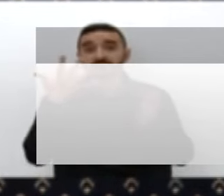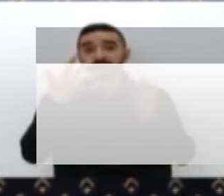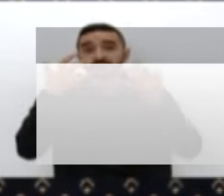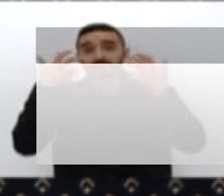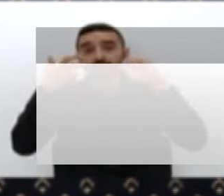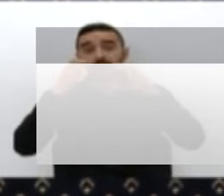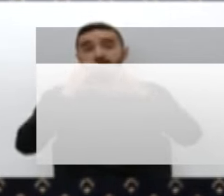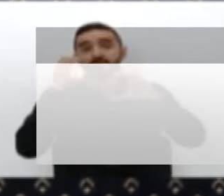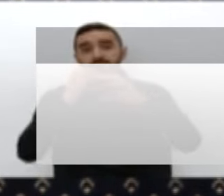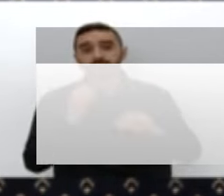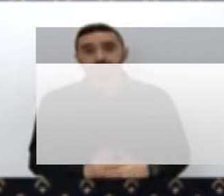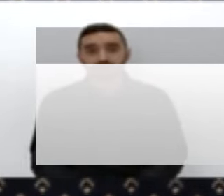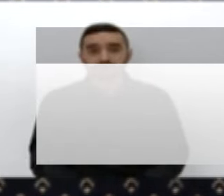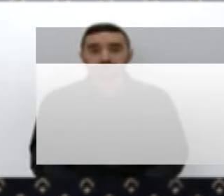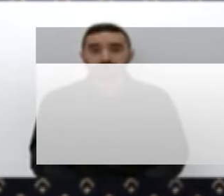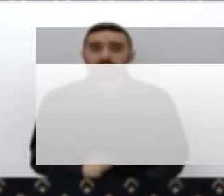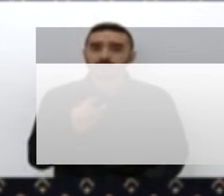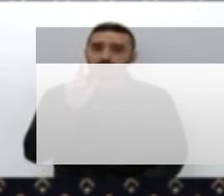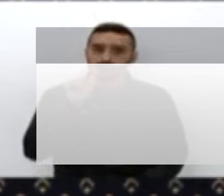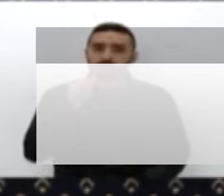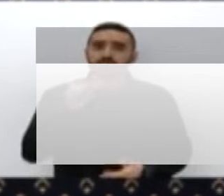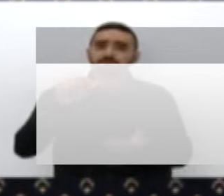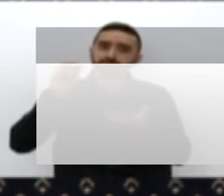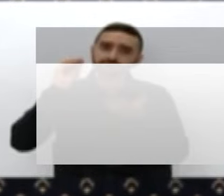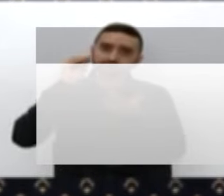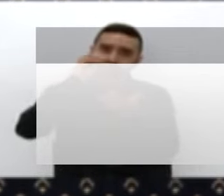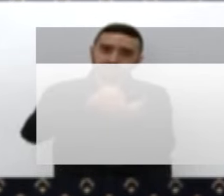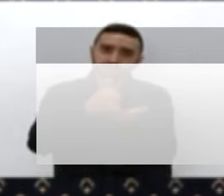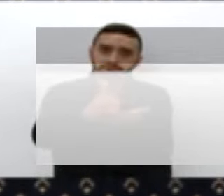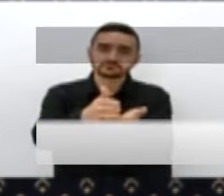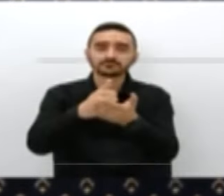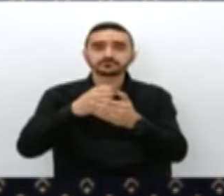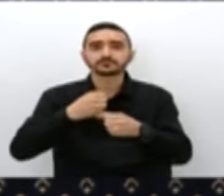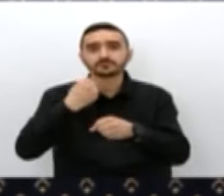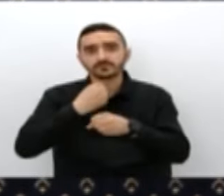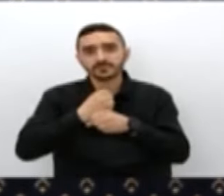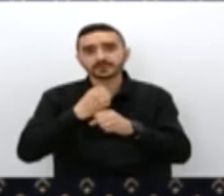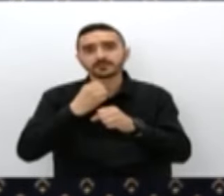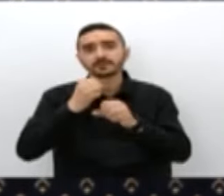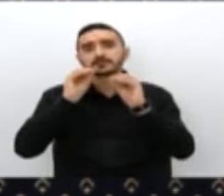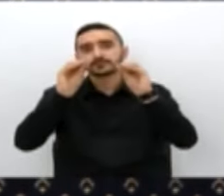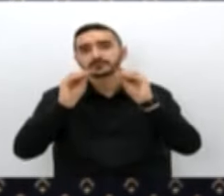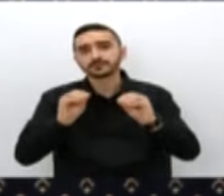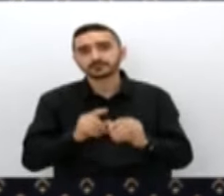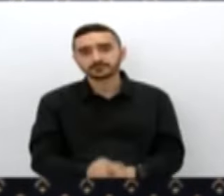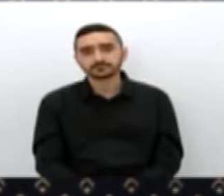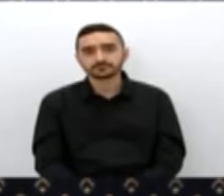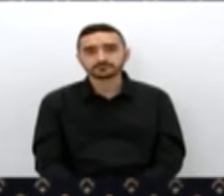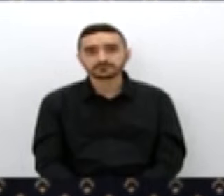ناقله وضعت كلها في خدمه الطالب وبالتالي يمكن لاي طالب